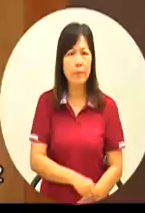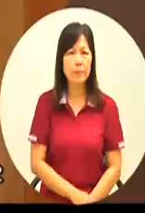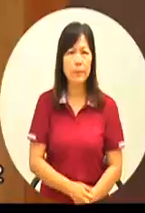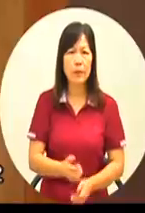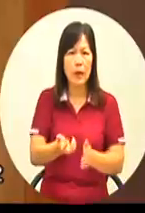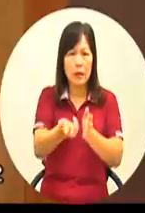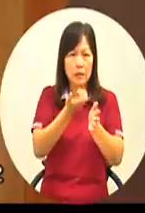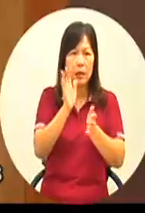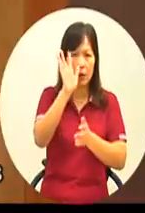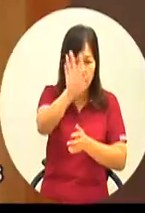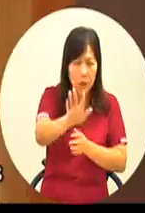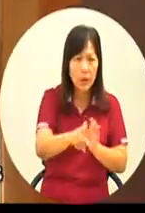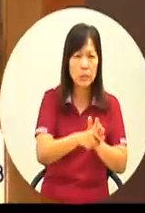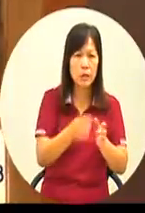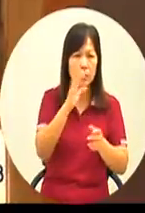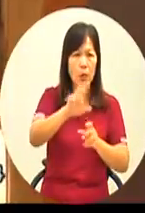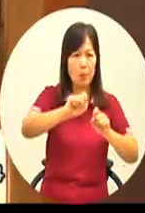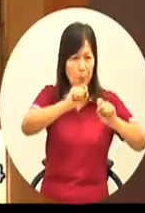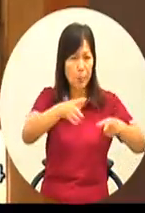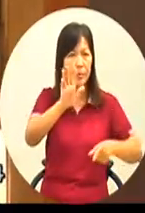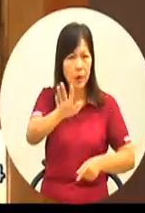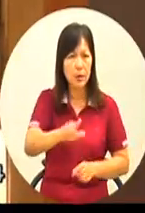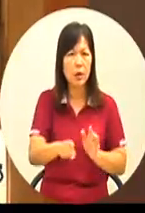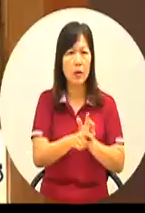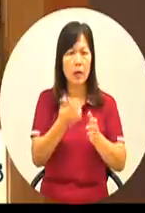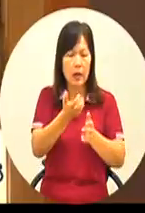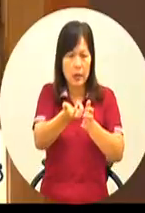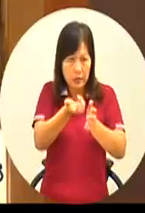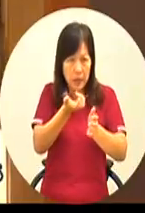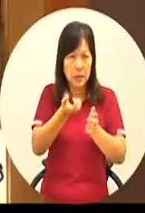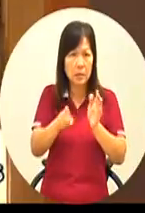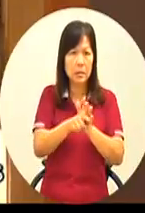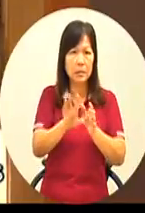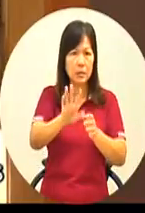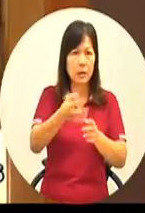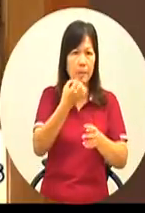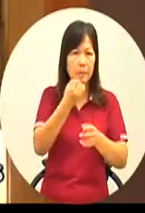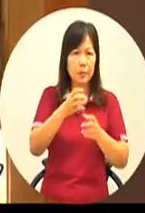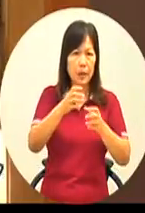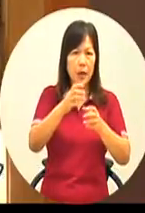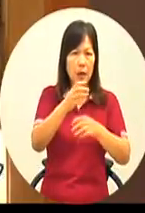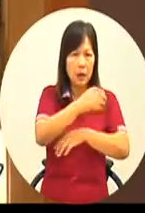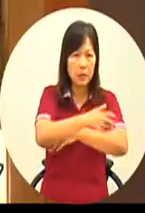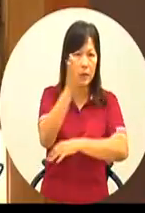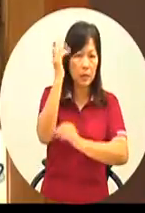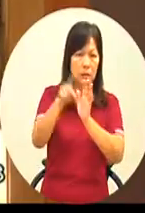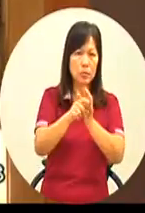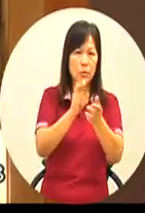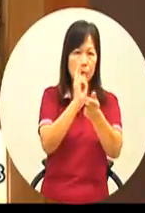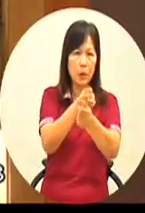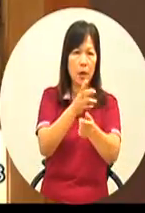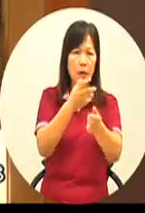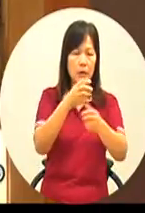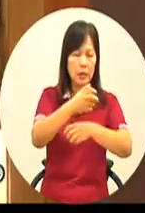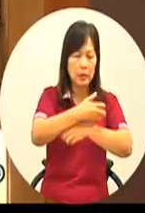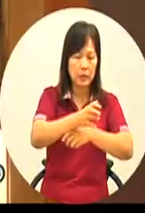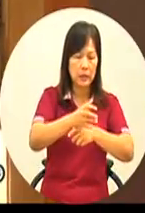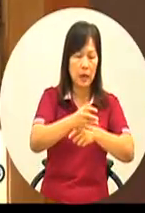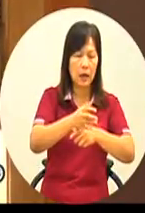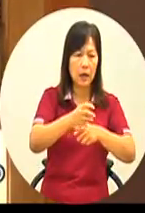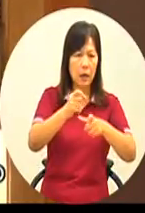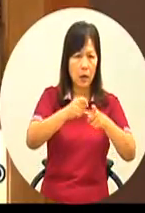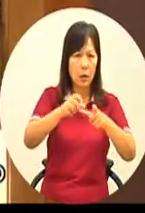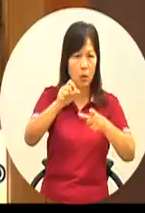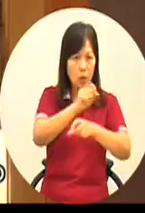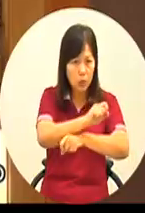跟合并后部分，因为有不一样，因为是说合并前的部分是县政府都很会下收给乡镇公所，那现